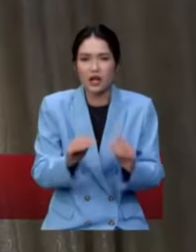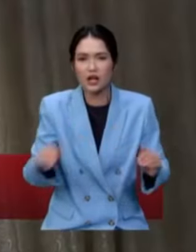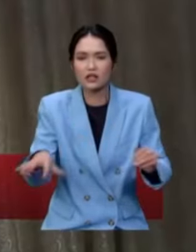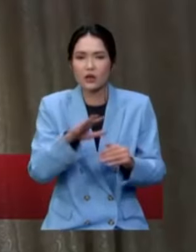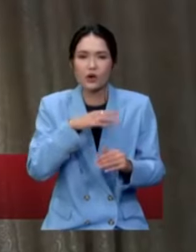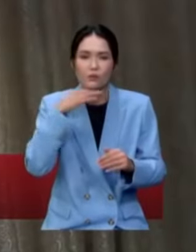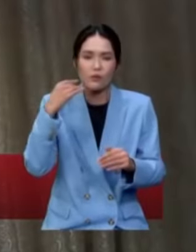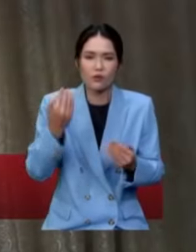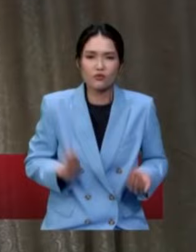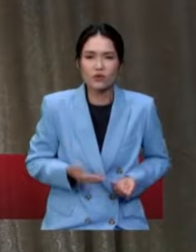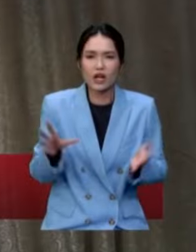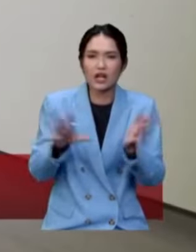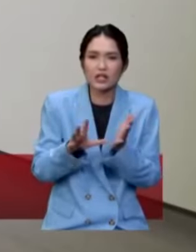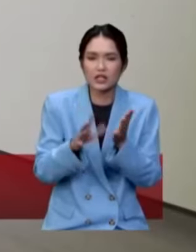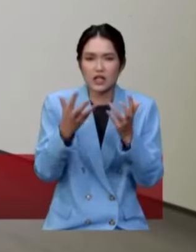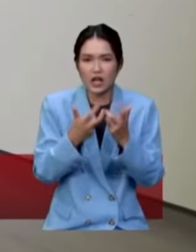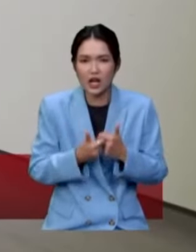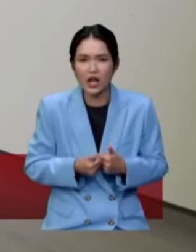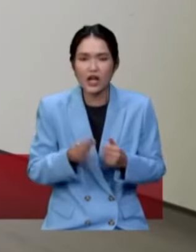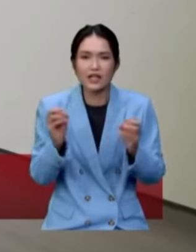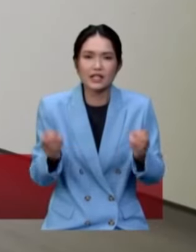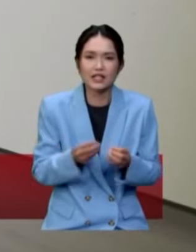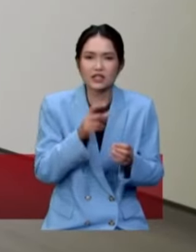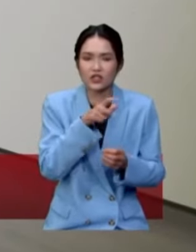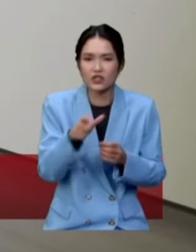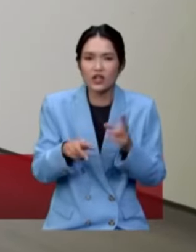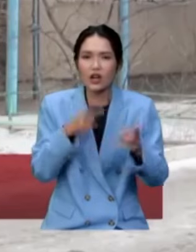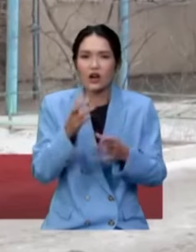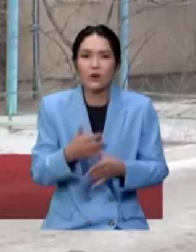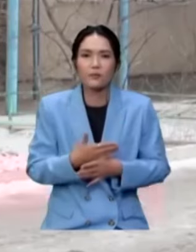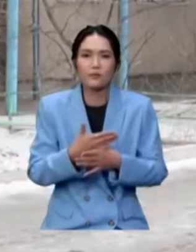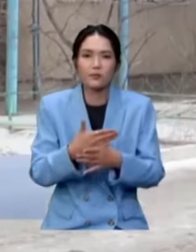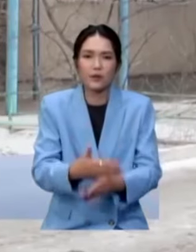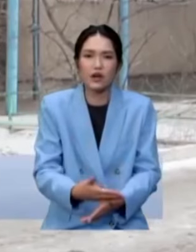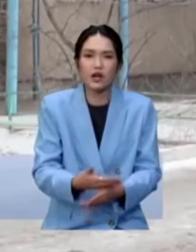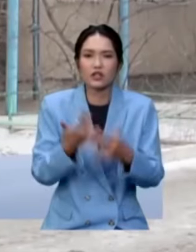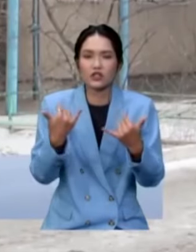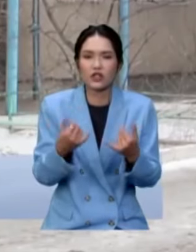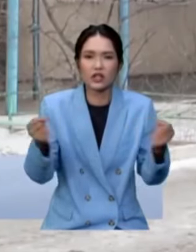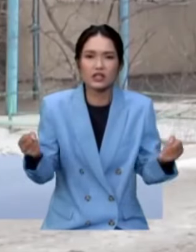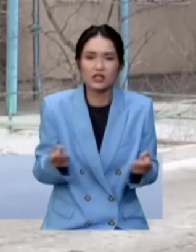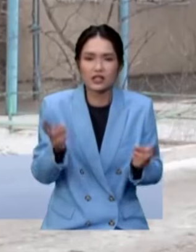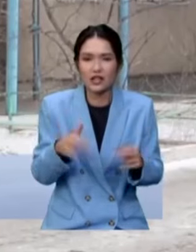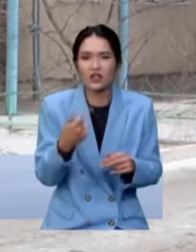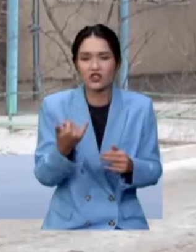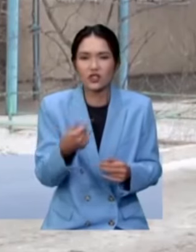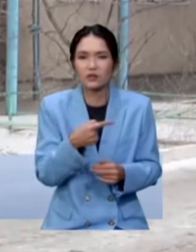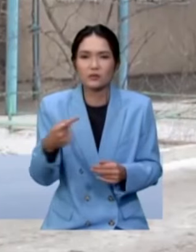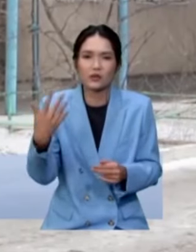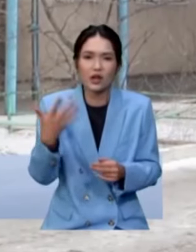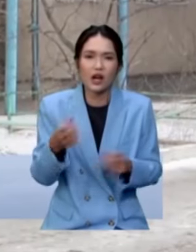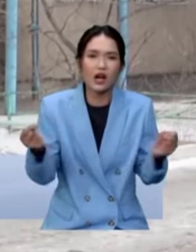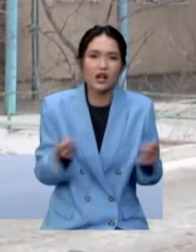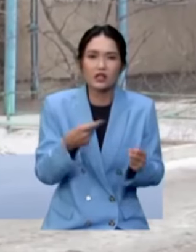выросли счета за электричество. Объединившись, жильцы кричат о помощи. Сейчас ладно, сейчас минус 5, да? А зимой